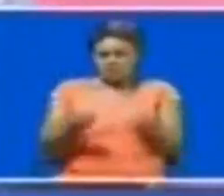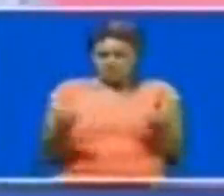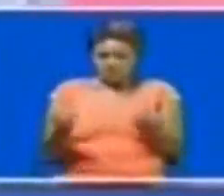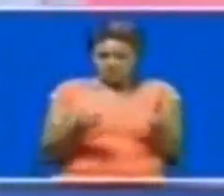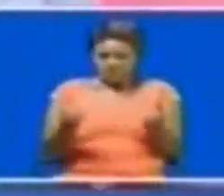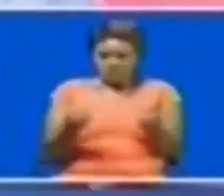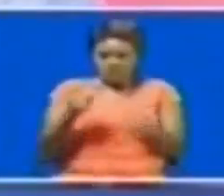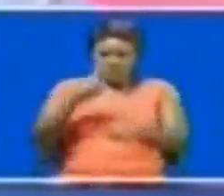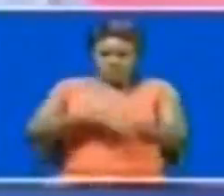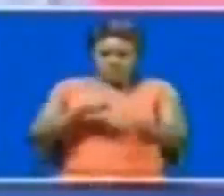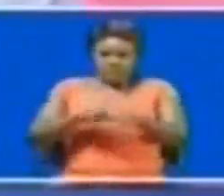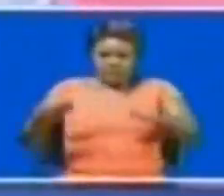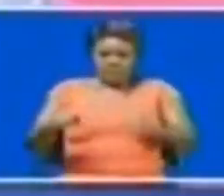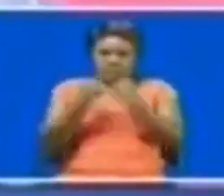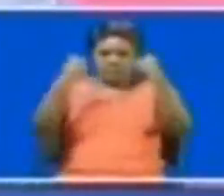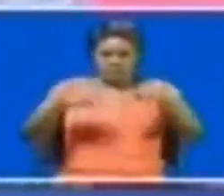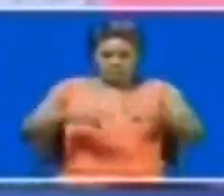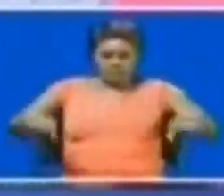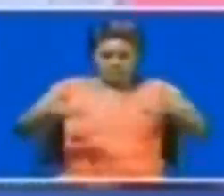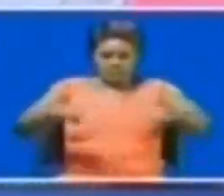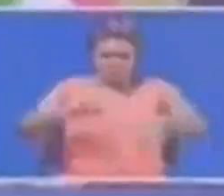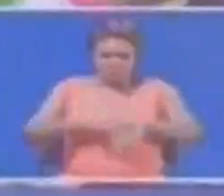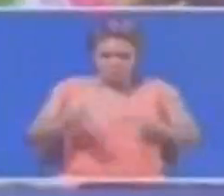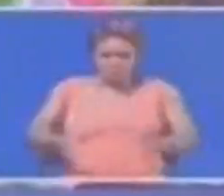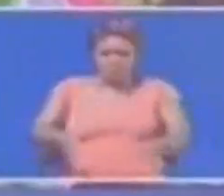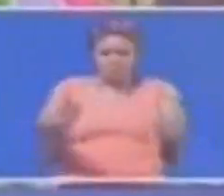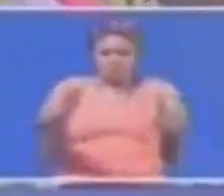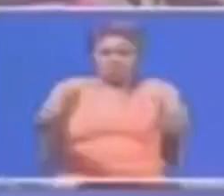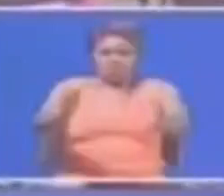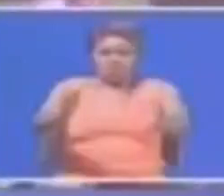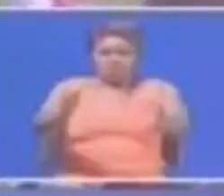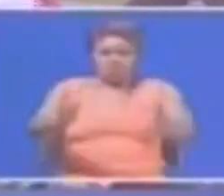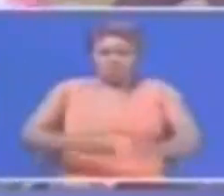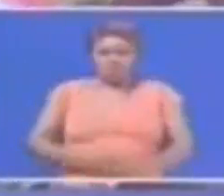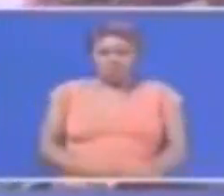hilo kipindi linagonga tuta lililoezekwa barabarani.